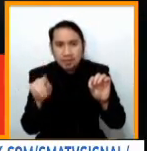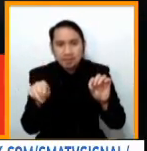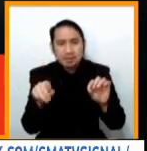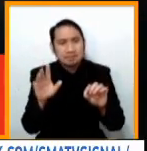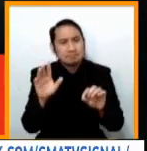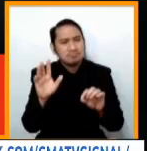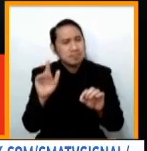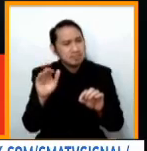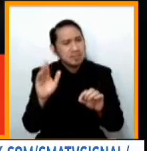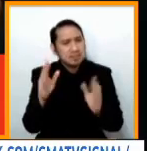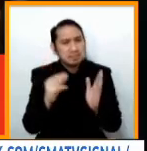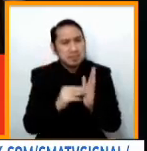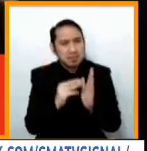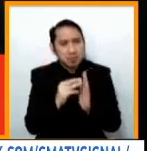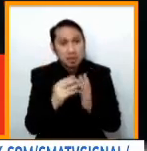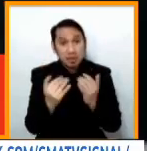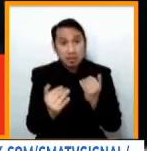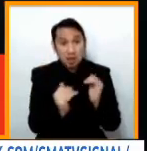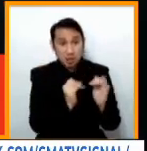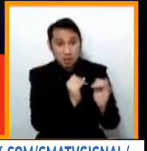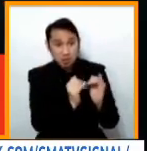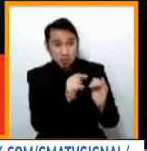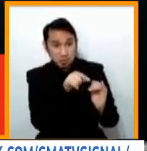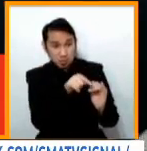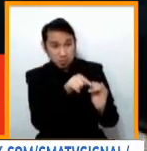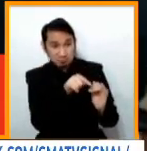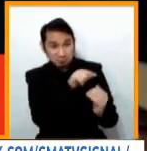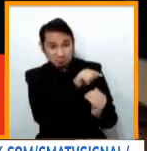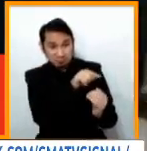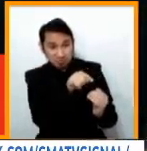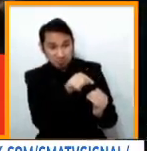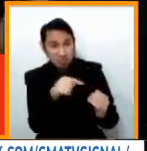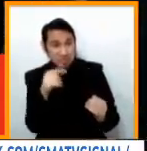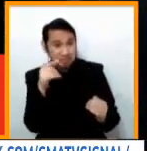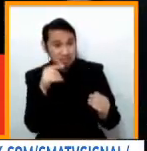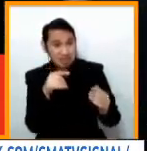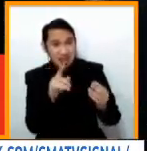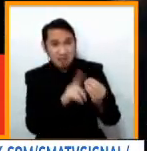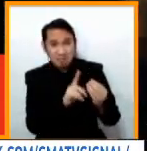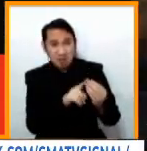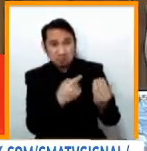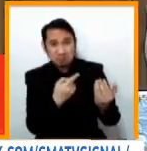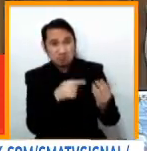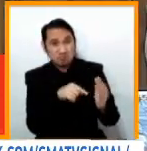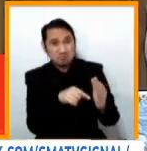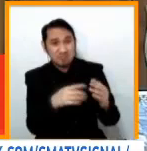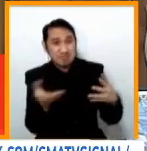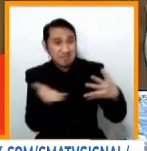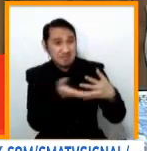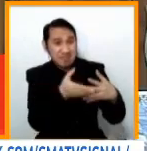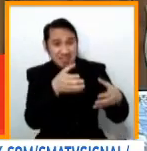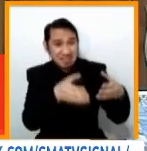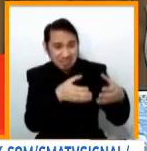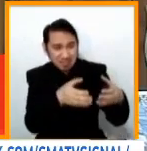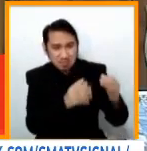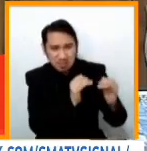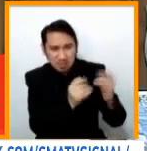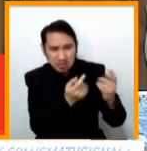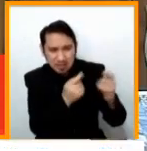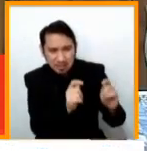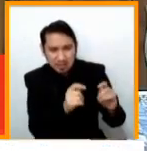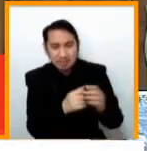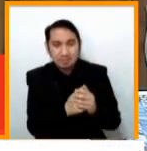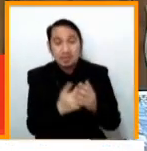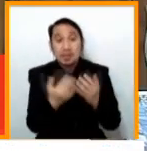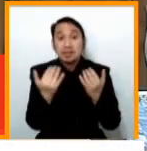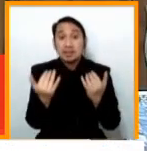pa rin namin makuna ng pahayag sina Ferraz na nakaharap sa reklamong paglabag sa Food and Drug Administration na. Dapat doon lang tayo sa mga lehitimo